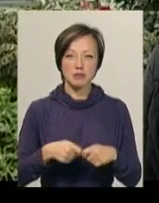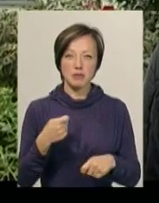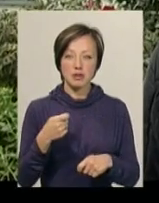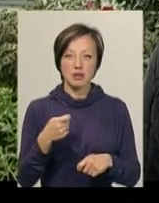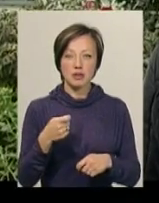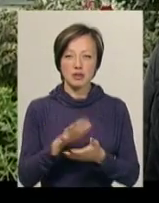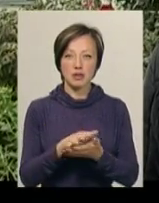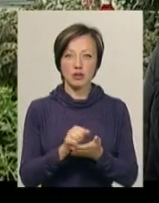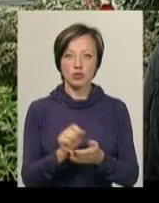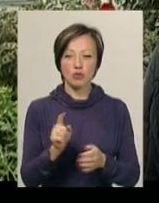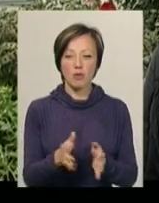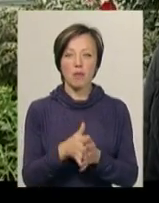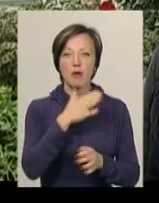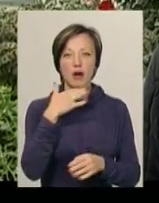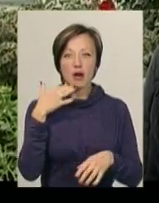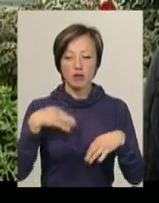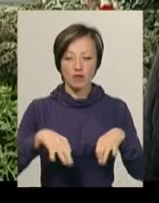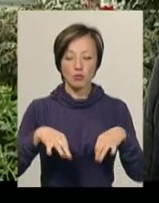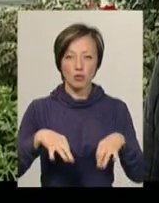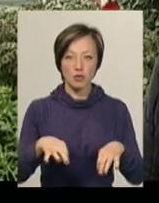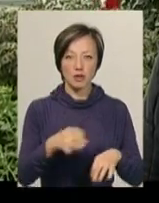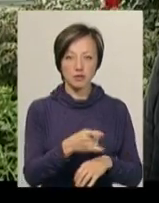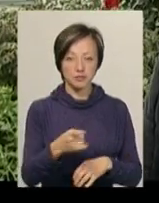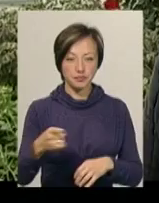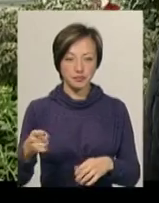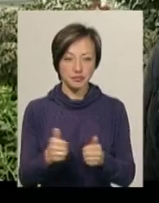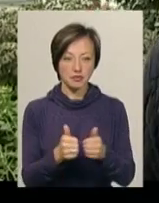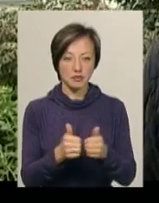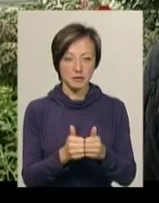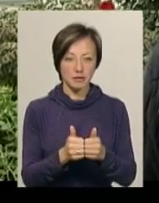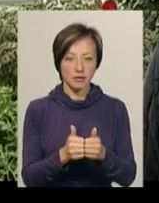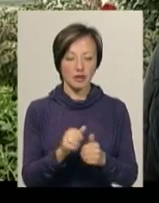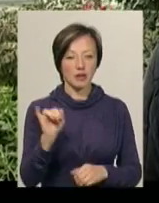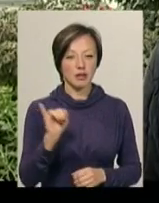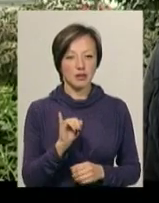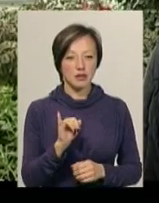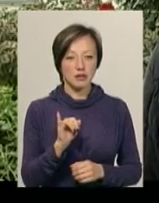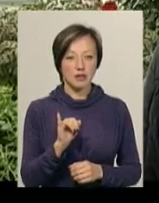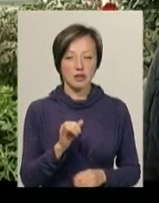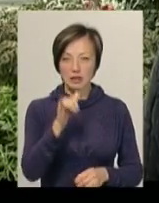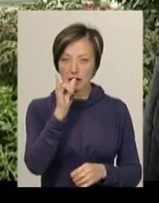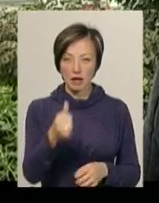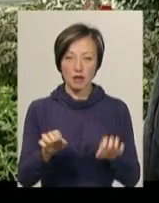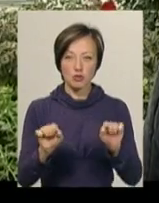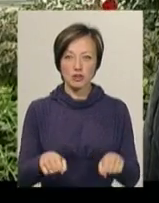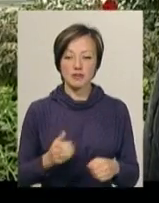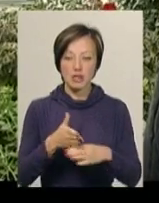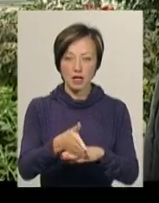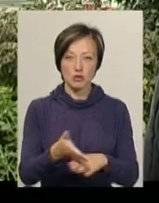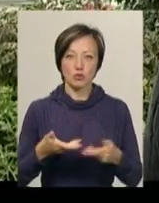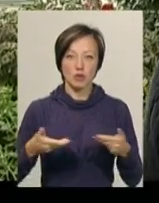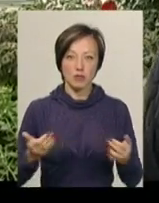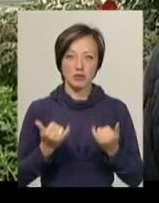за того, що велика кількість автомобілів стоїть поруч, от, і не дає можливості заїзду нам